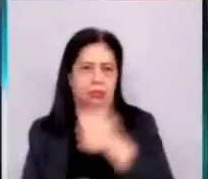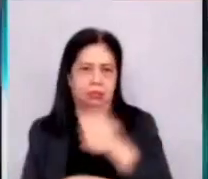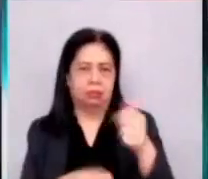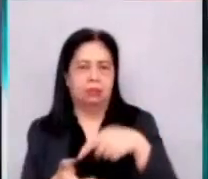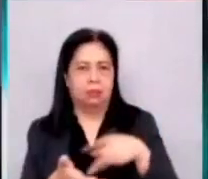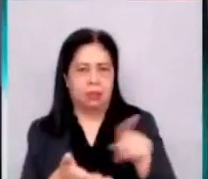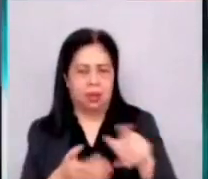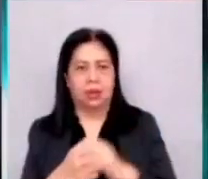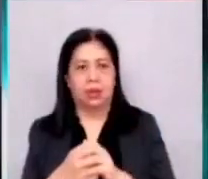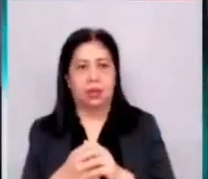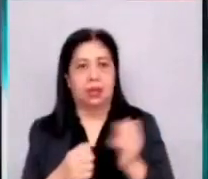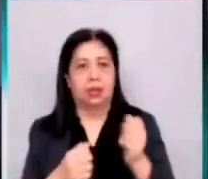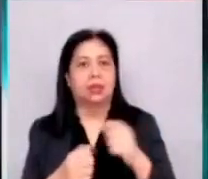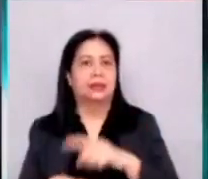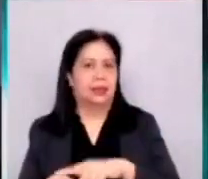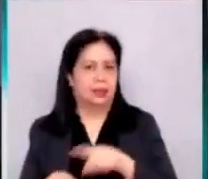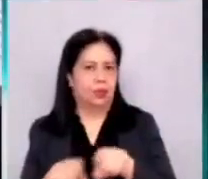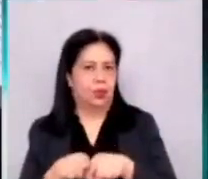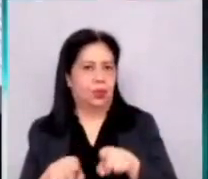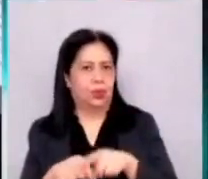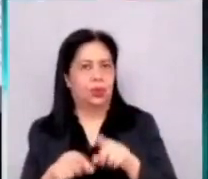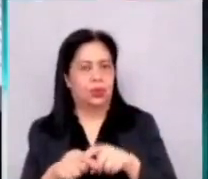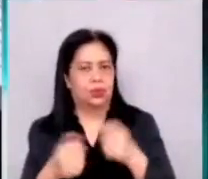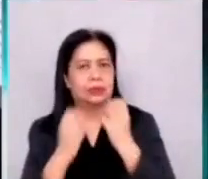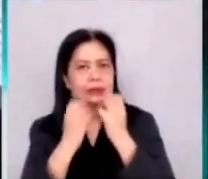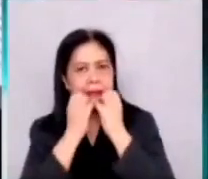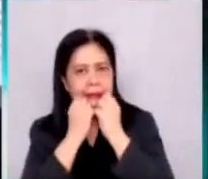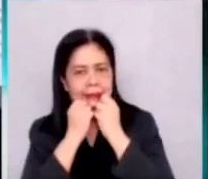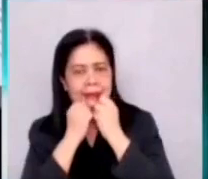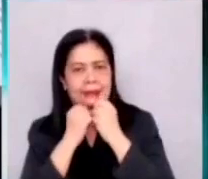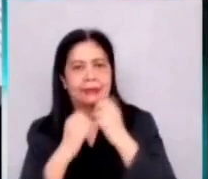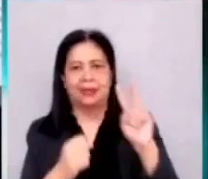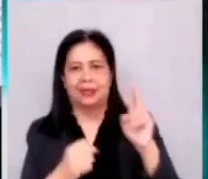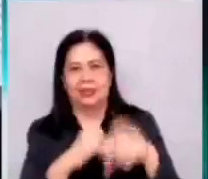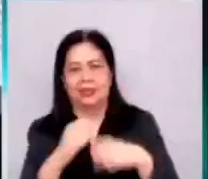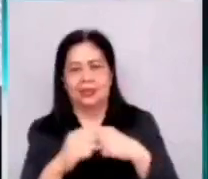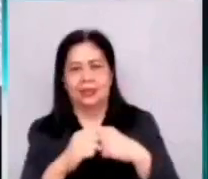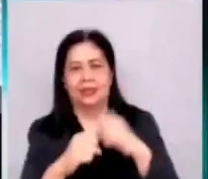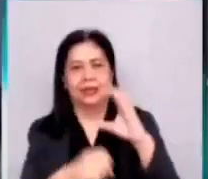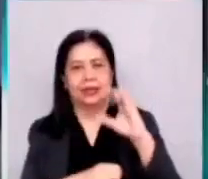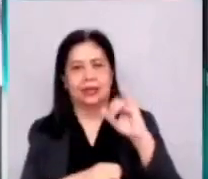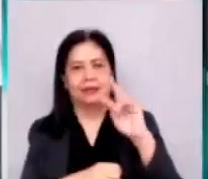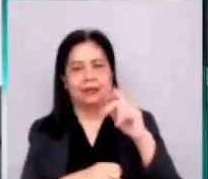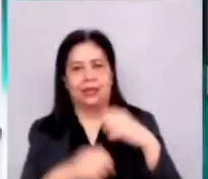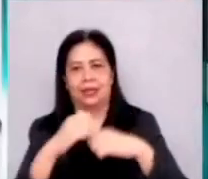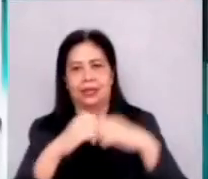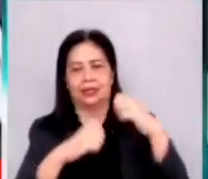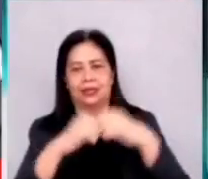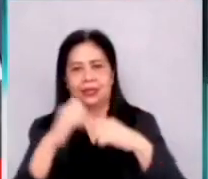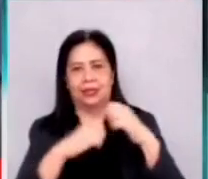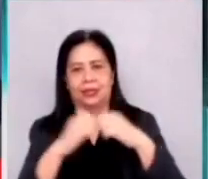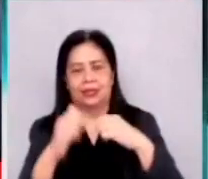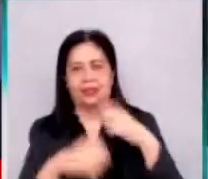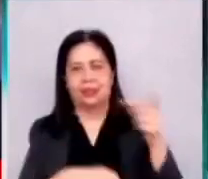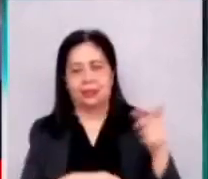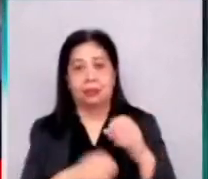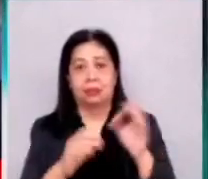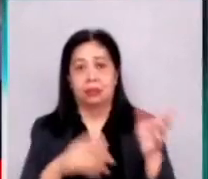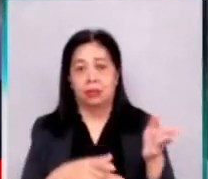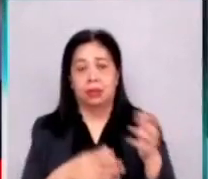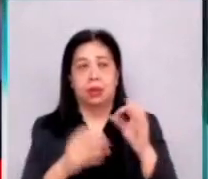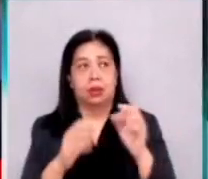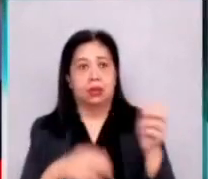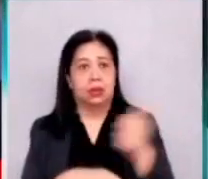pamasahe, oras din daw ang isa pang natitipid ng second year civil engineering student na si Jo Marie. Kung mag-jeep lang naman po ako from